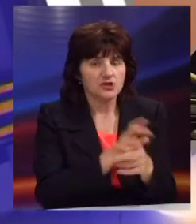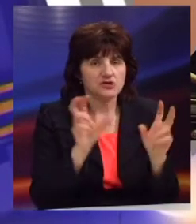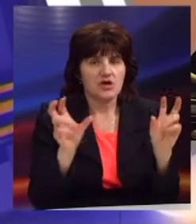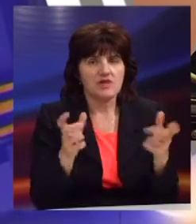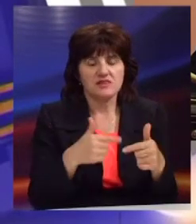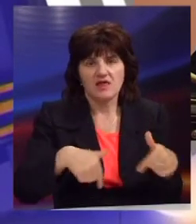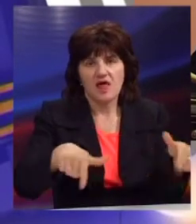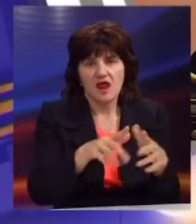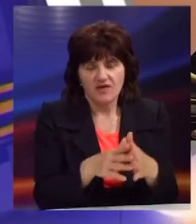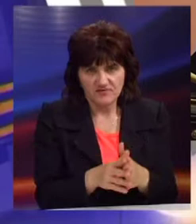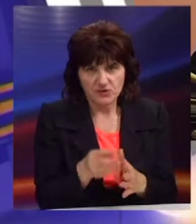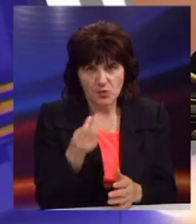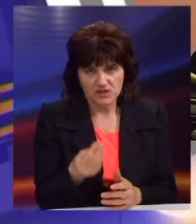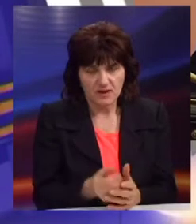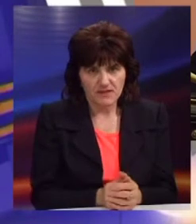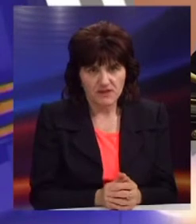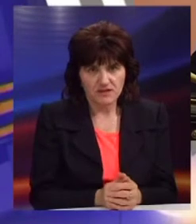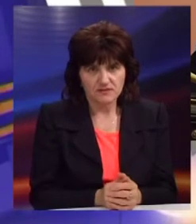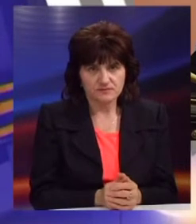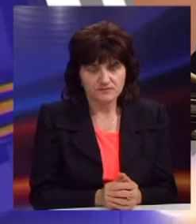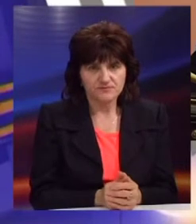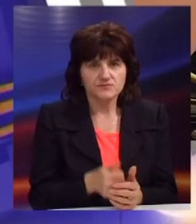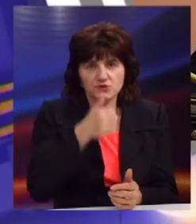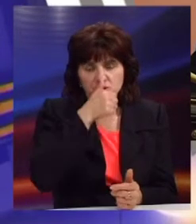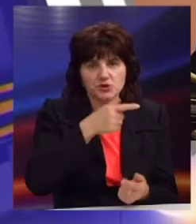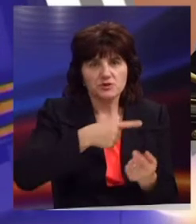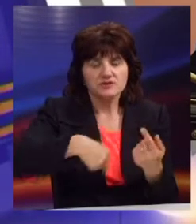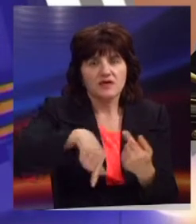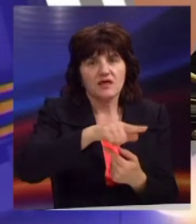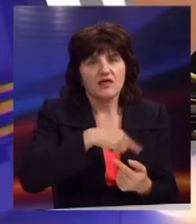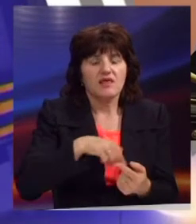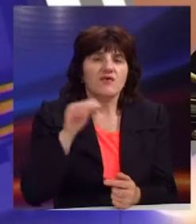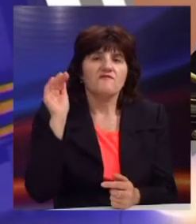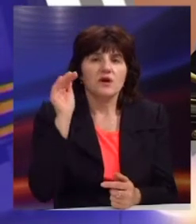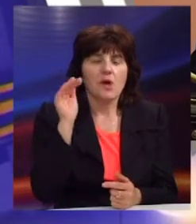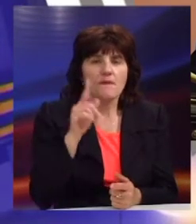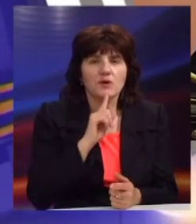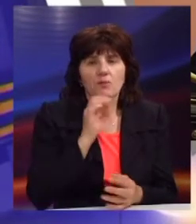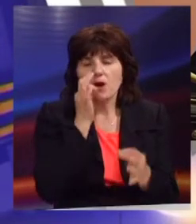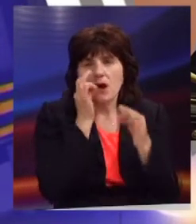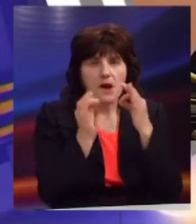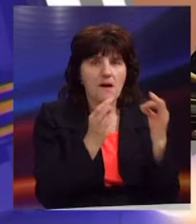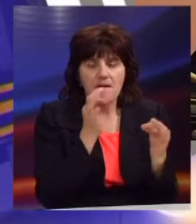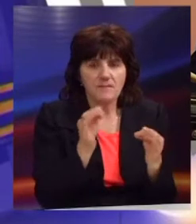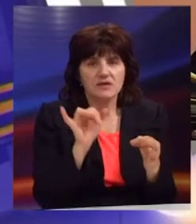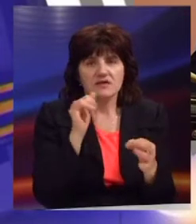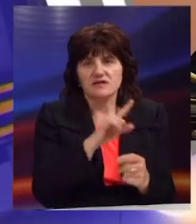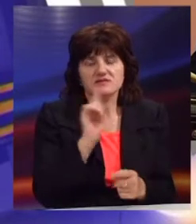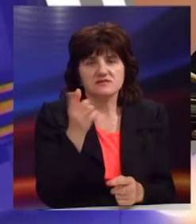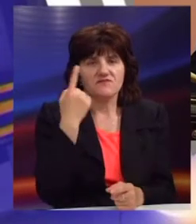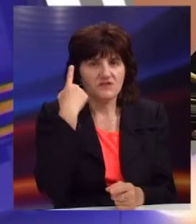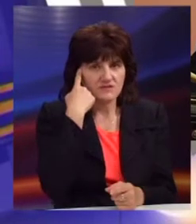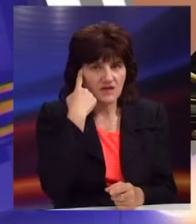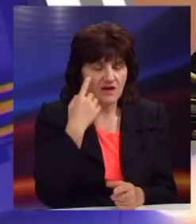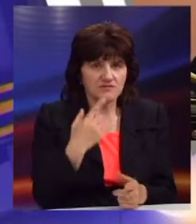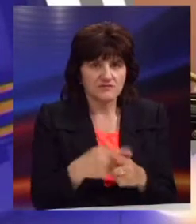gradska televizija u cijeloj Srbiji, ne samo u regionu. Što se tiče regiona, informativni program, koga god pitate na ulicu, ko se prati,